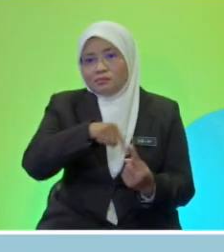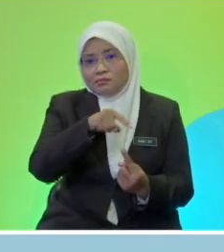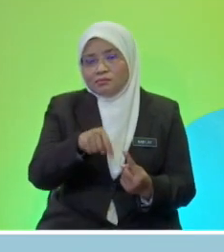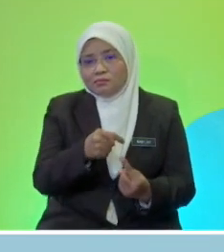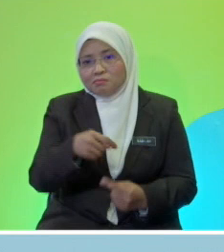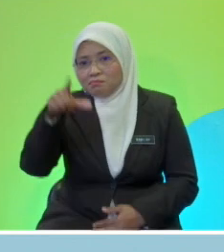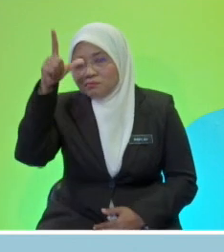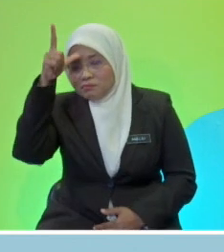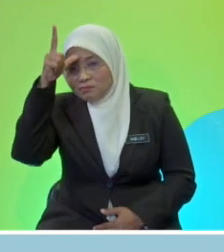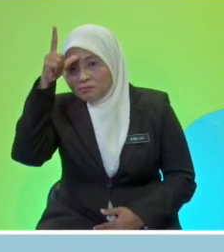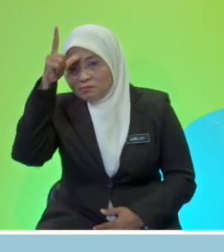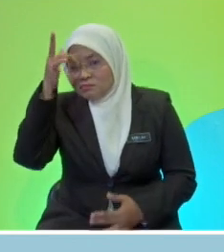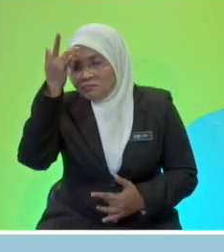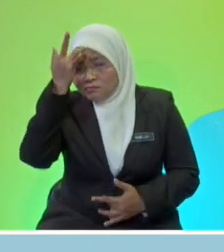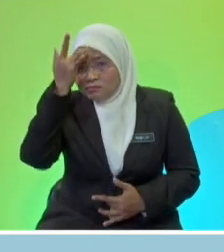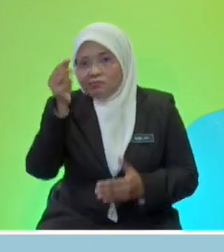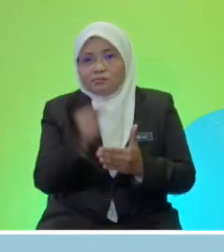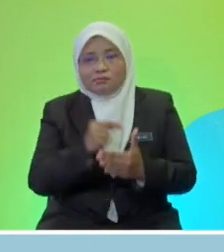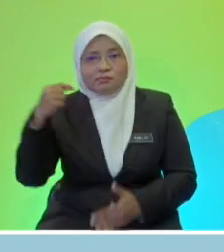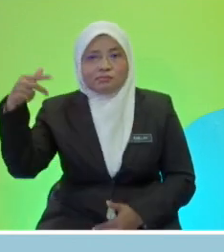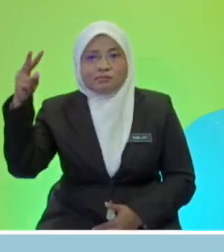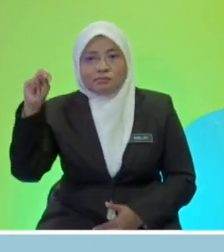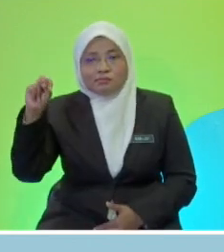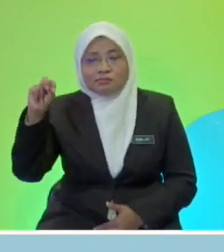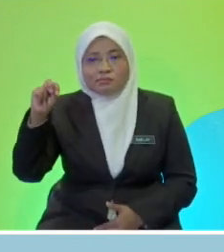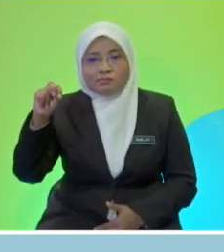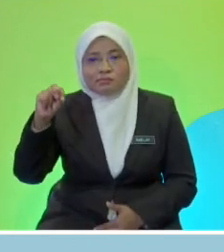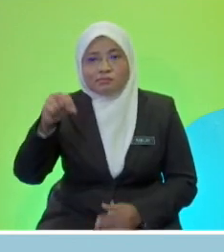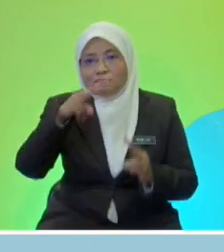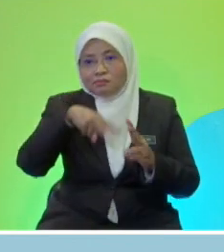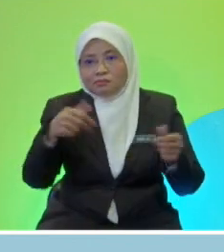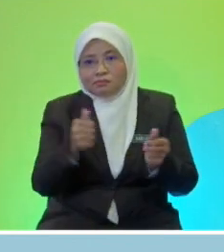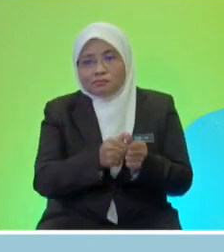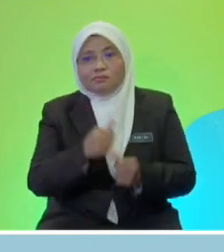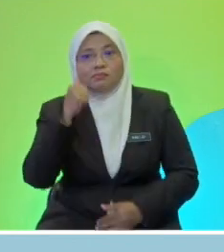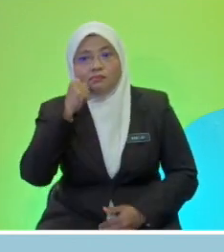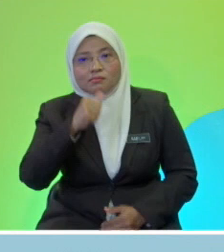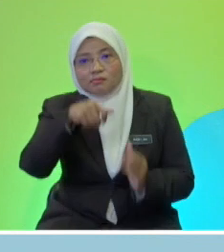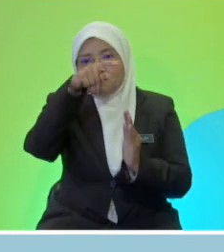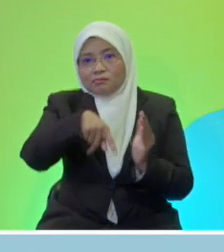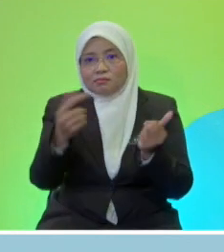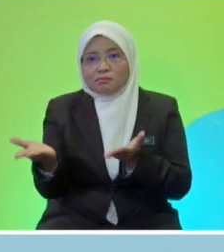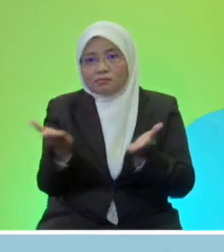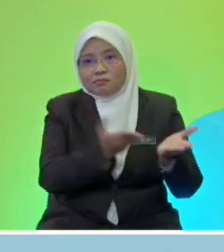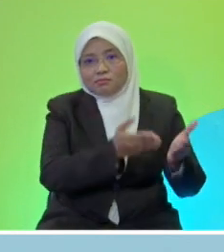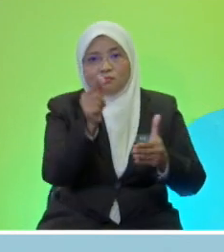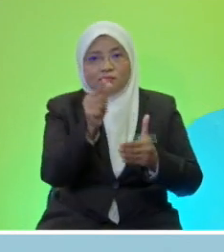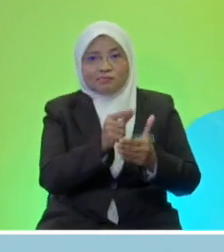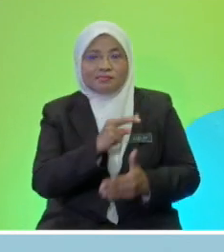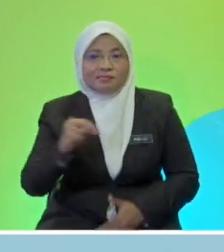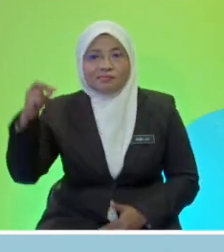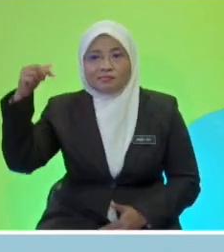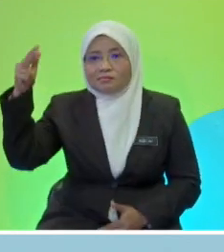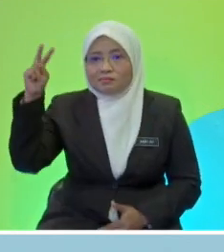merupakan pengidap gangguan jin dia berkawin dengan seorang perempuan pembawa penyakit gangguan jin aku yang akan melihat